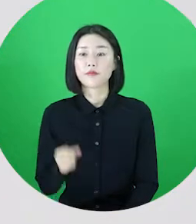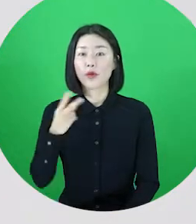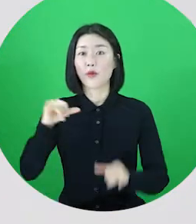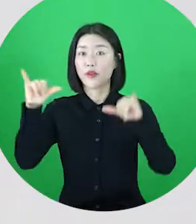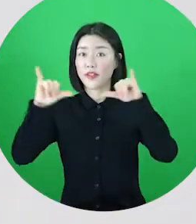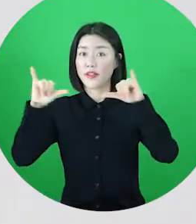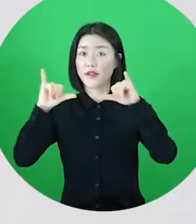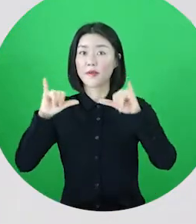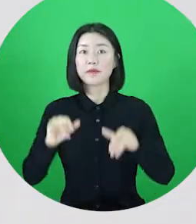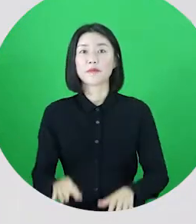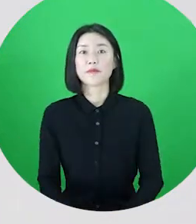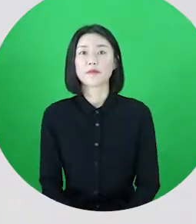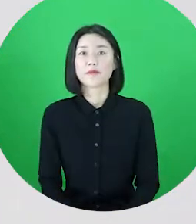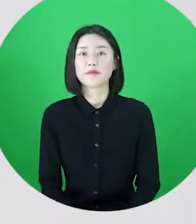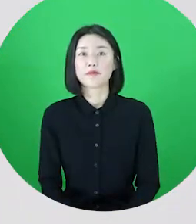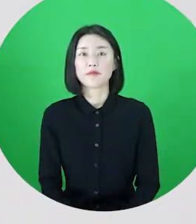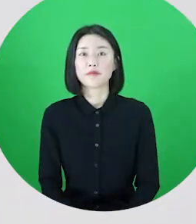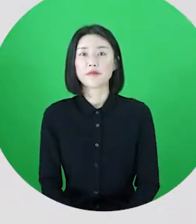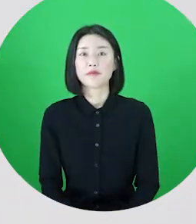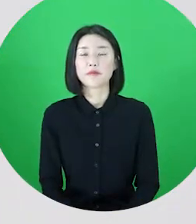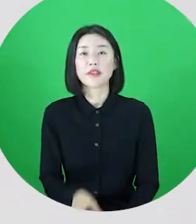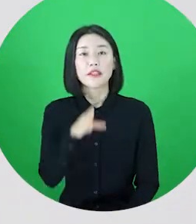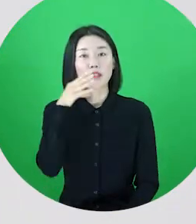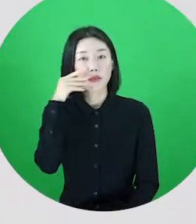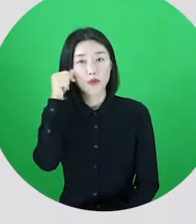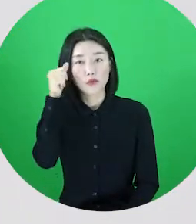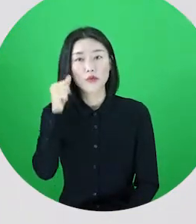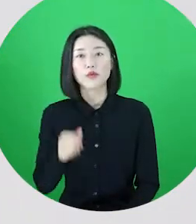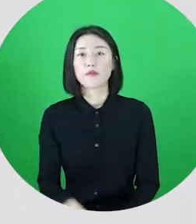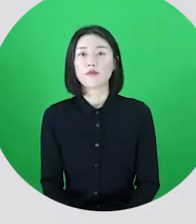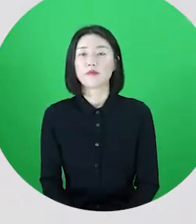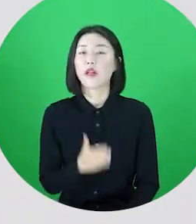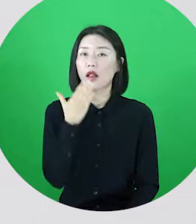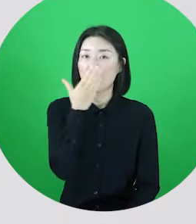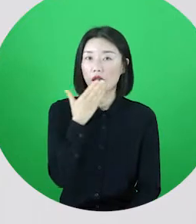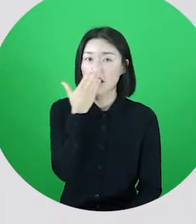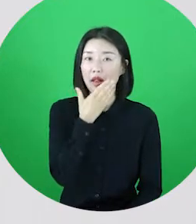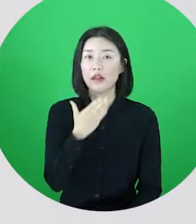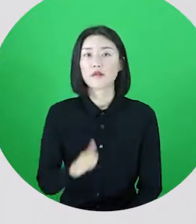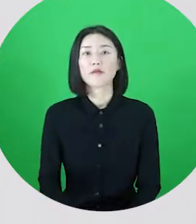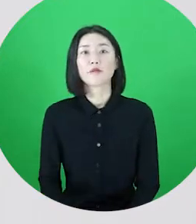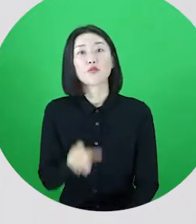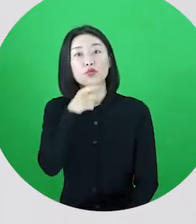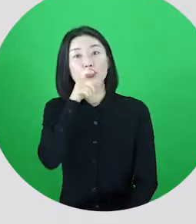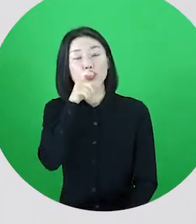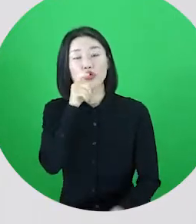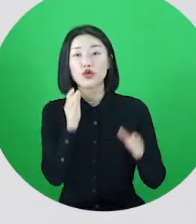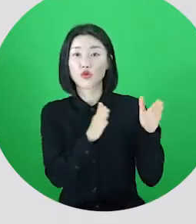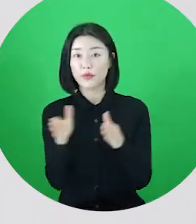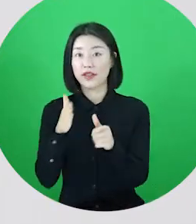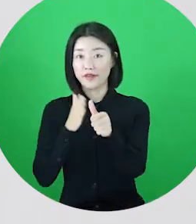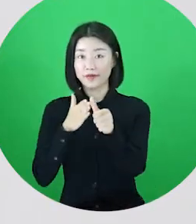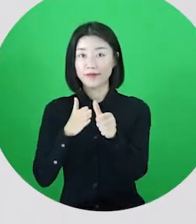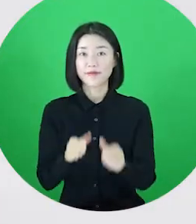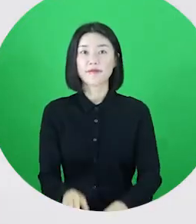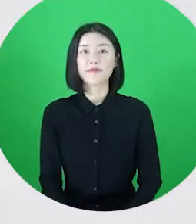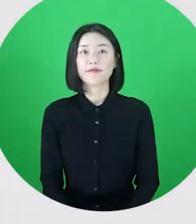양념 재료입니다. 식용유, 설탕, 물을 준비해 주세요.